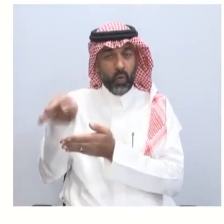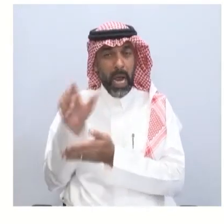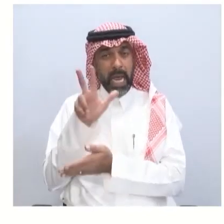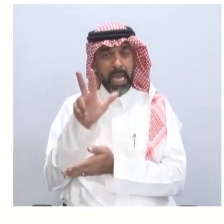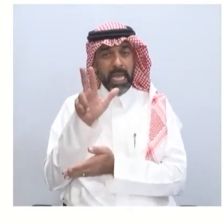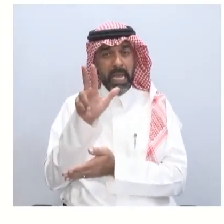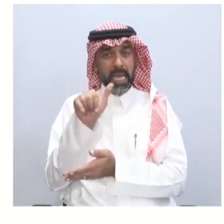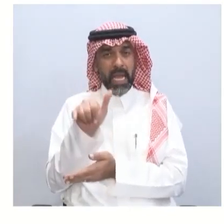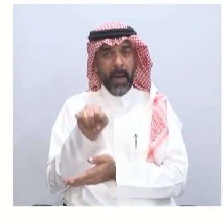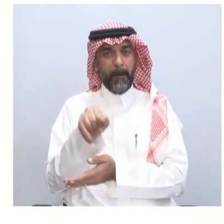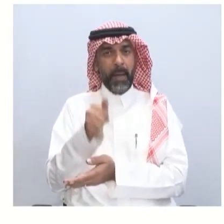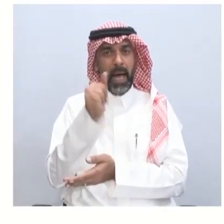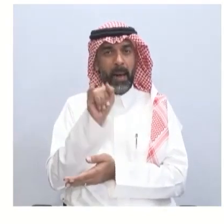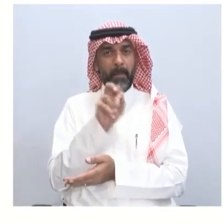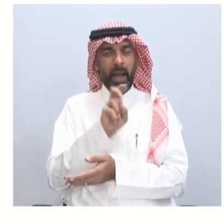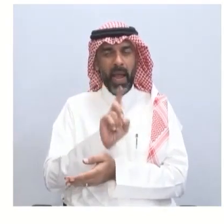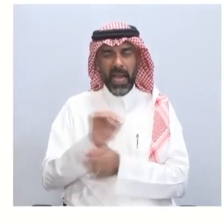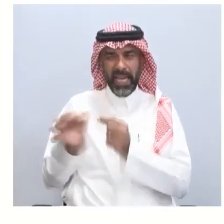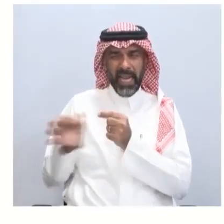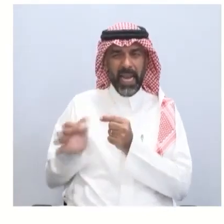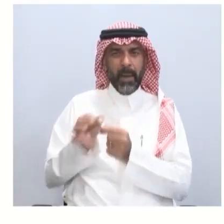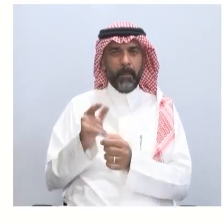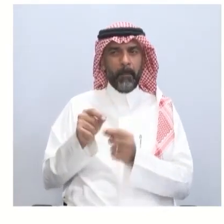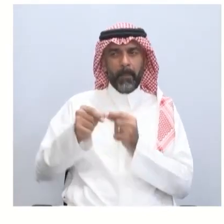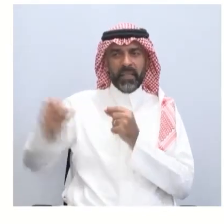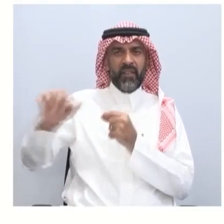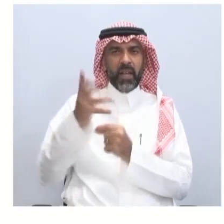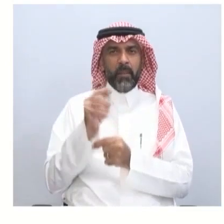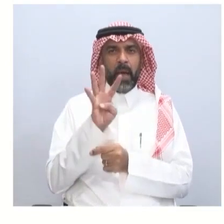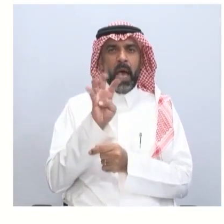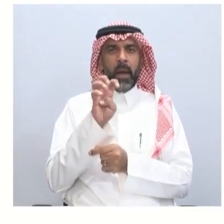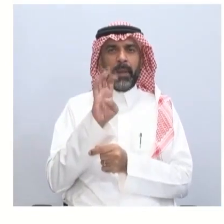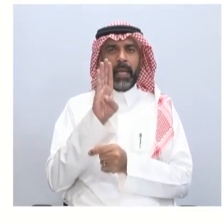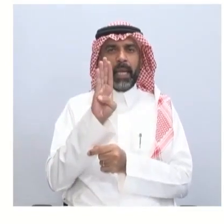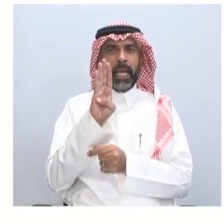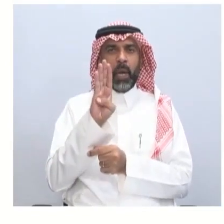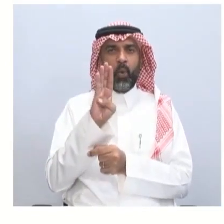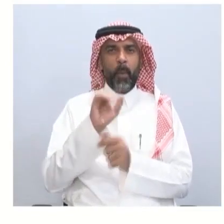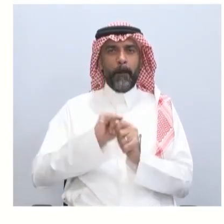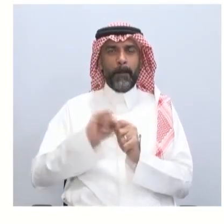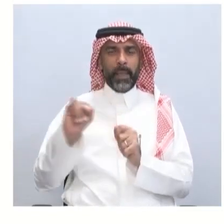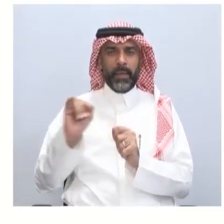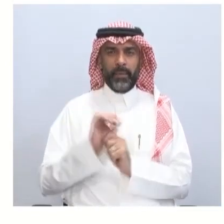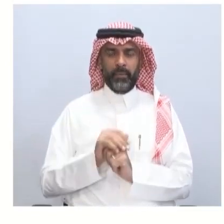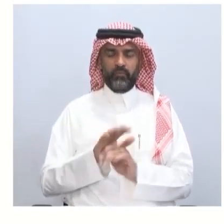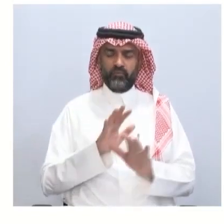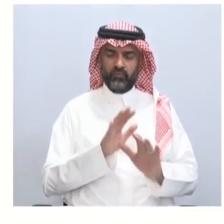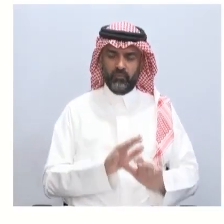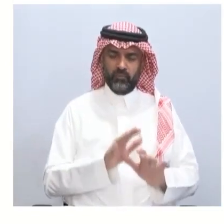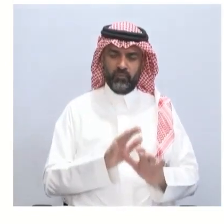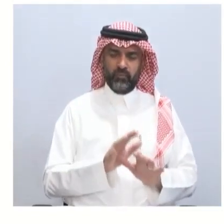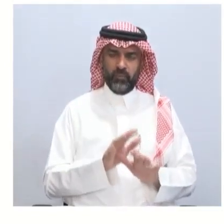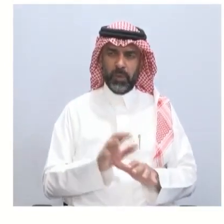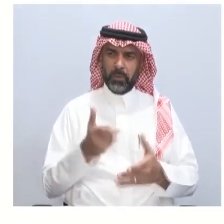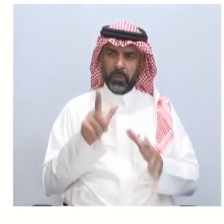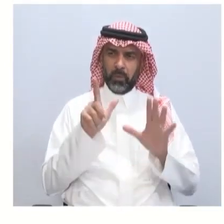بنحو 40 كيل مترا اقام فيها عده ايام وجلس فيها فتره من